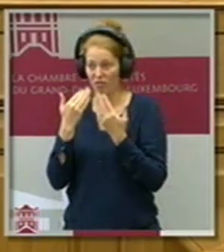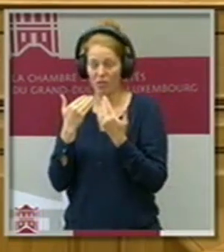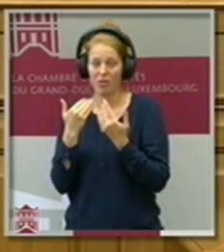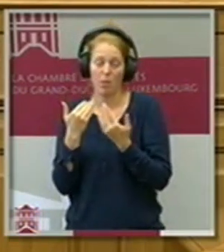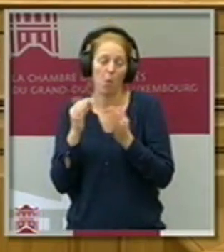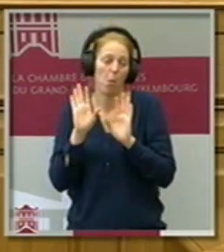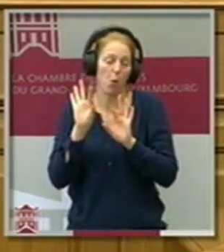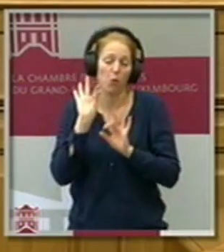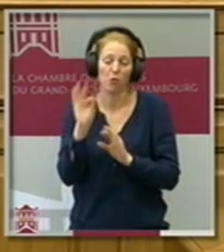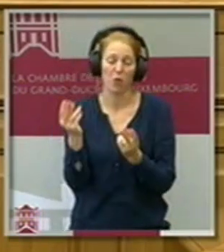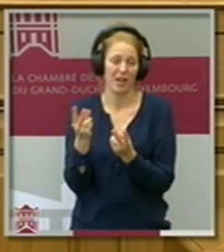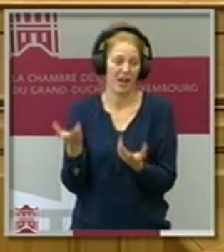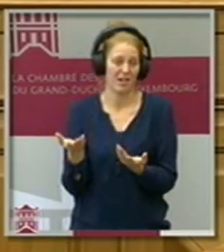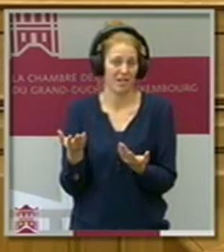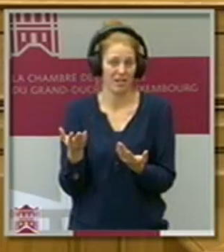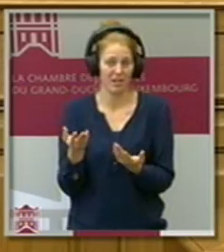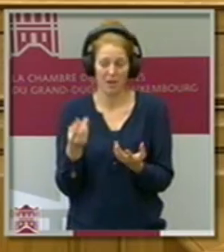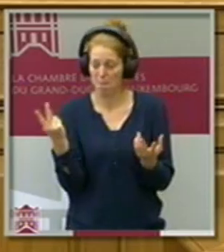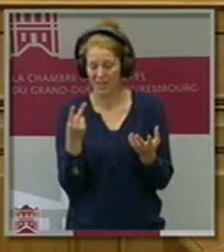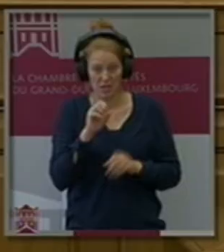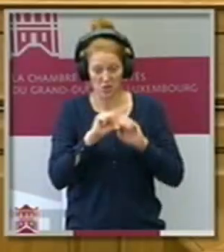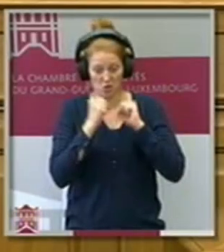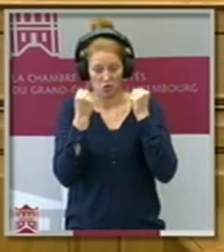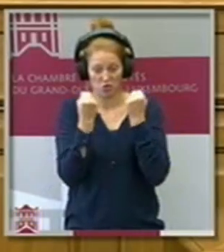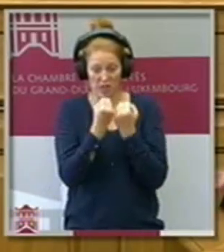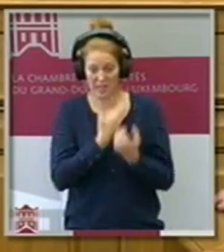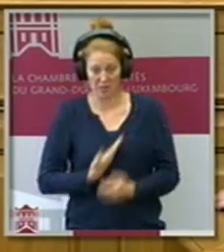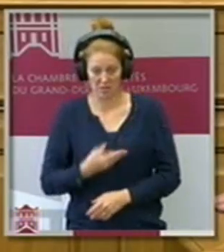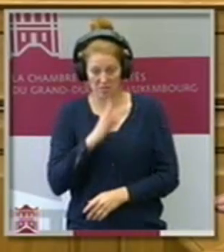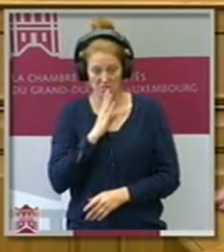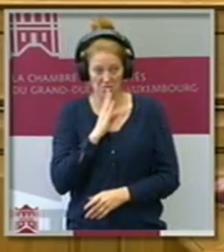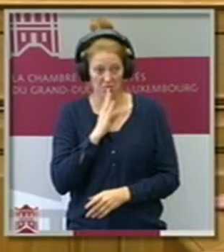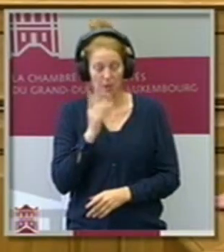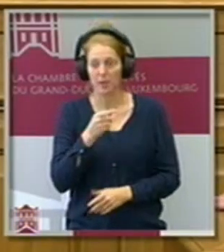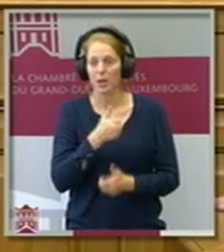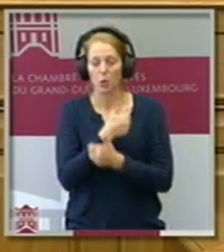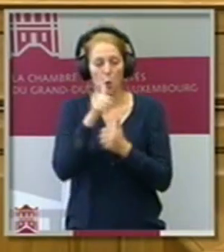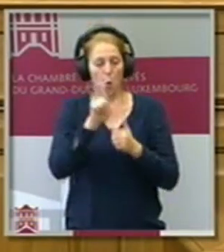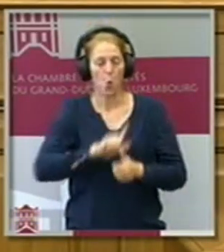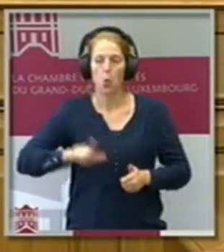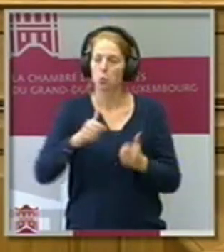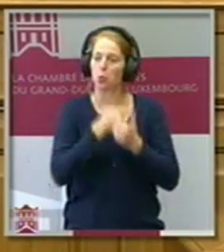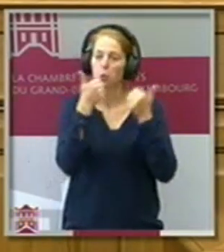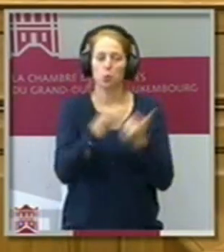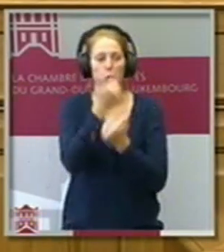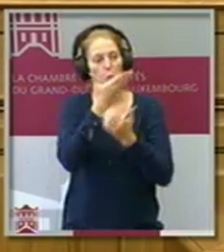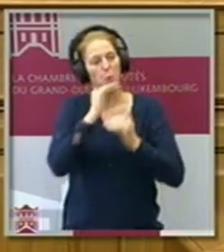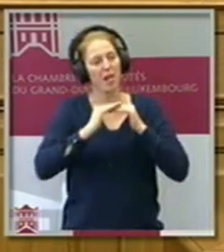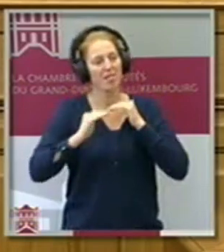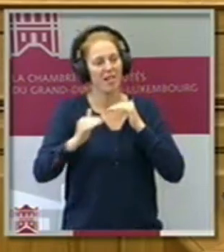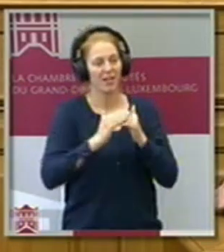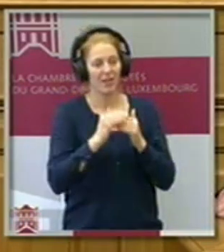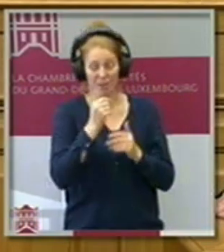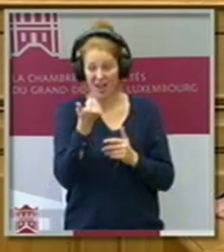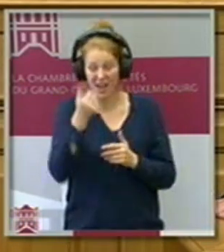wir machen etwas gegen das Klima wissen. Wir sollen ja so ein schönes Land sein, so ein gutes Land sein. Wir wissen, dass es Menschen, dass in allen Mond